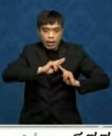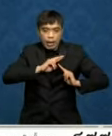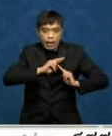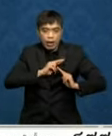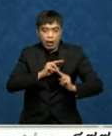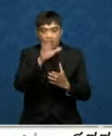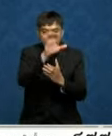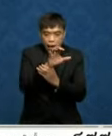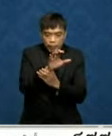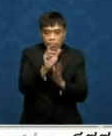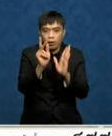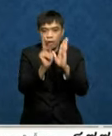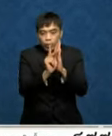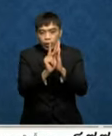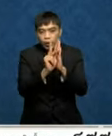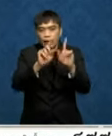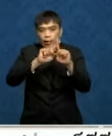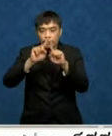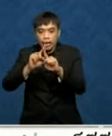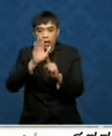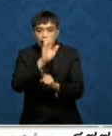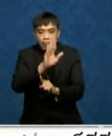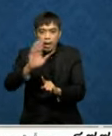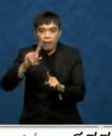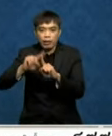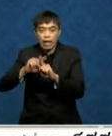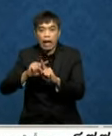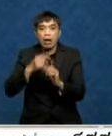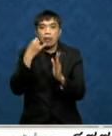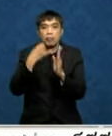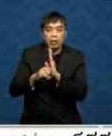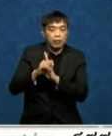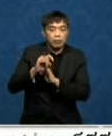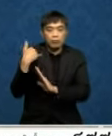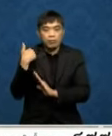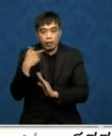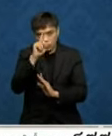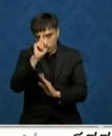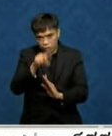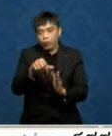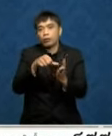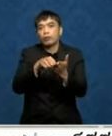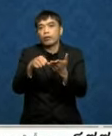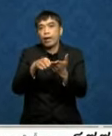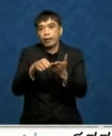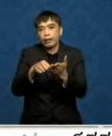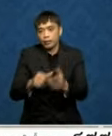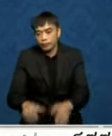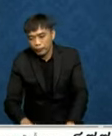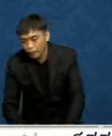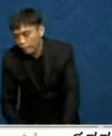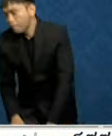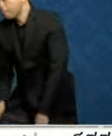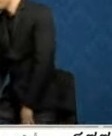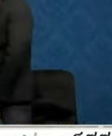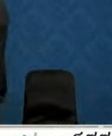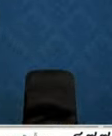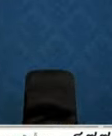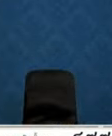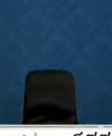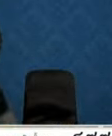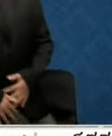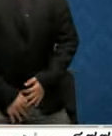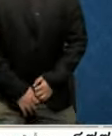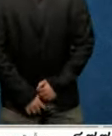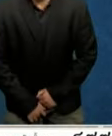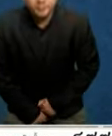สามารถเอามาหาความผิดได้เป็นสิ่งที่ควรจะต้องแก้ไขครับอีกอันนึงนะครับพรรคการเมือง